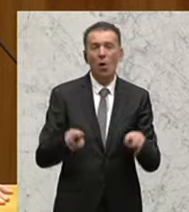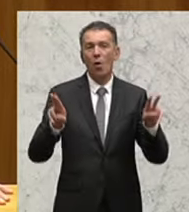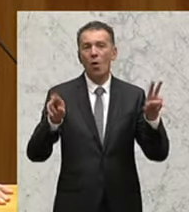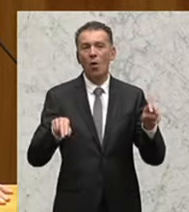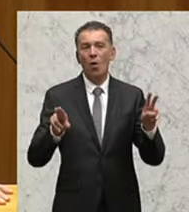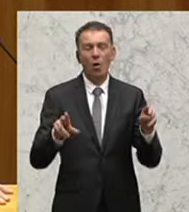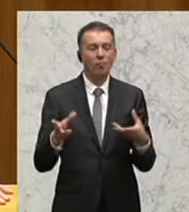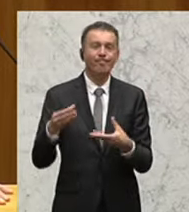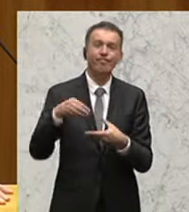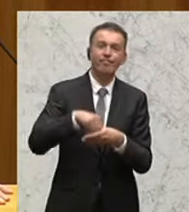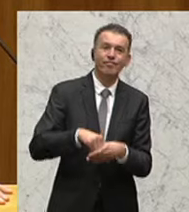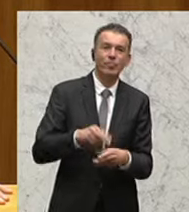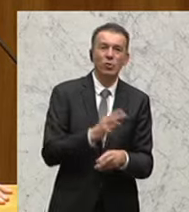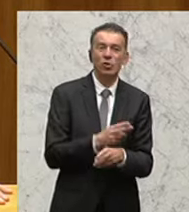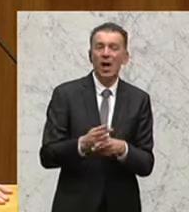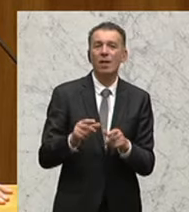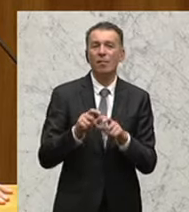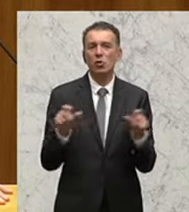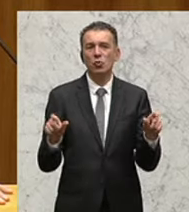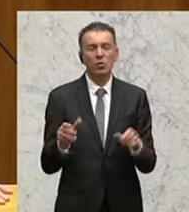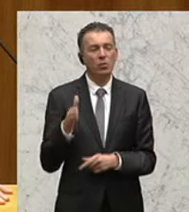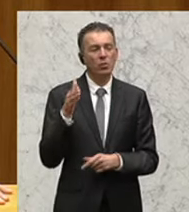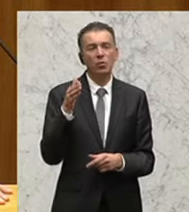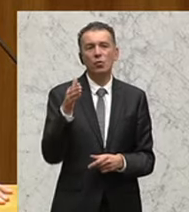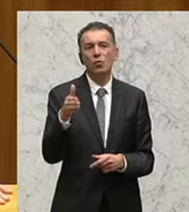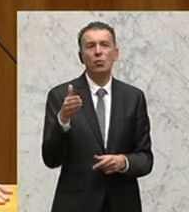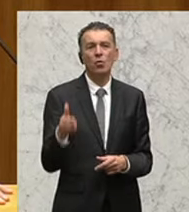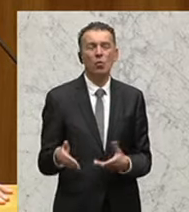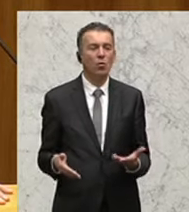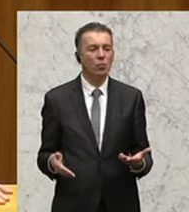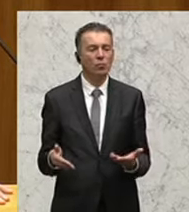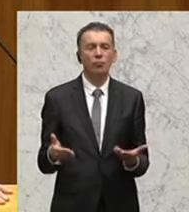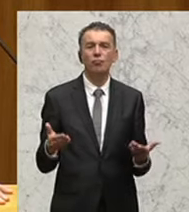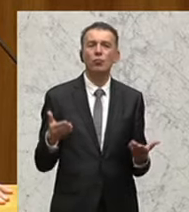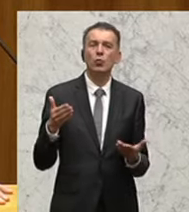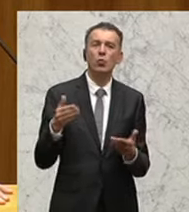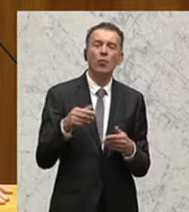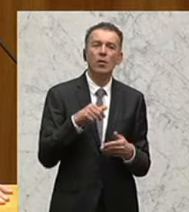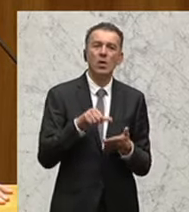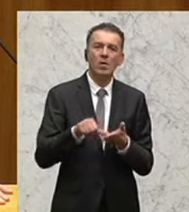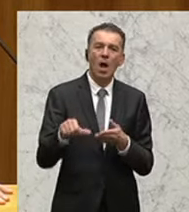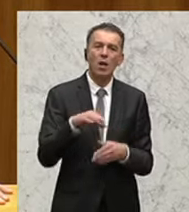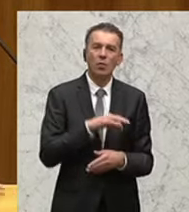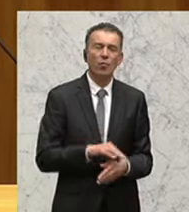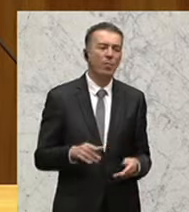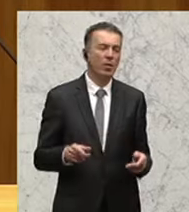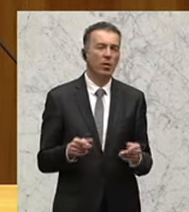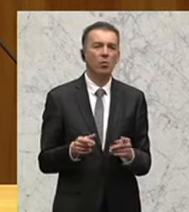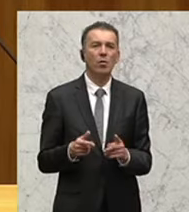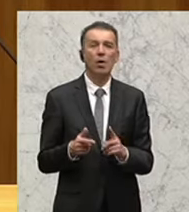sogenannten impliziten Staatsverschuldung, die in der Zukunft relevante Zahlungsverpflichtungen mit den zukünftigen